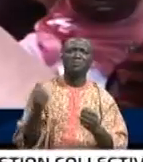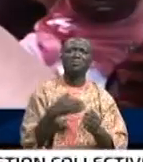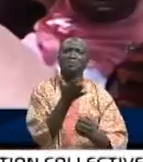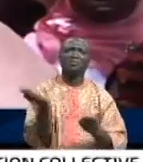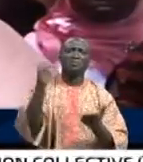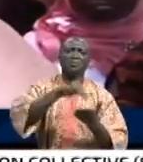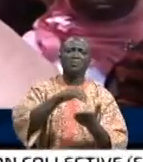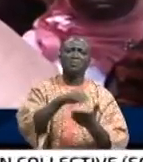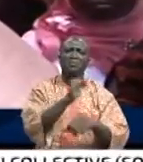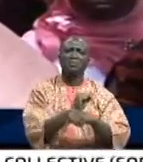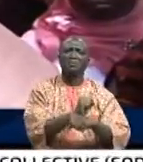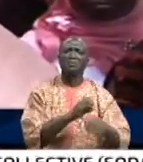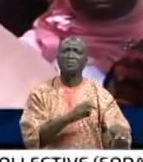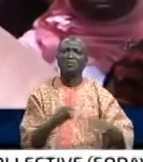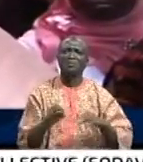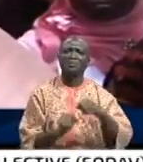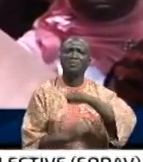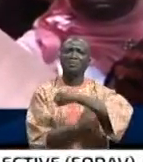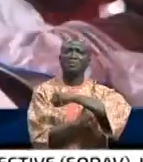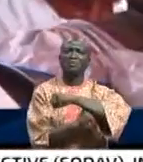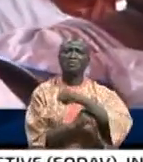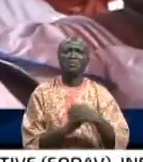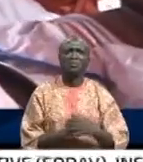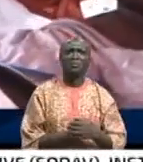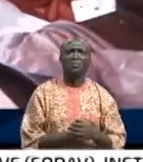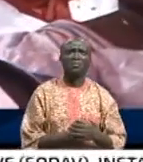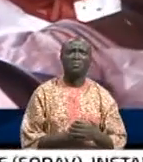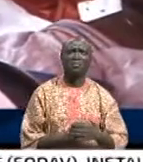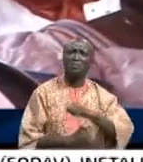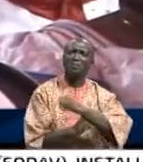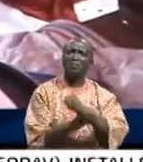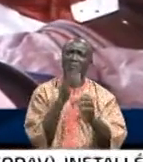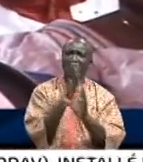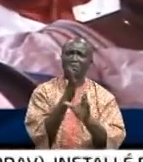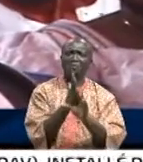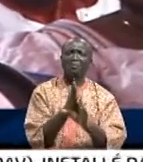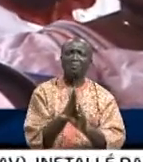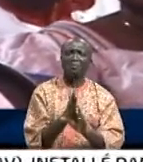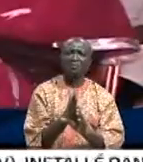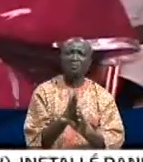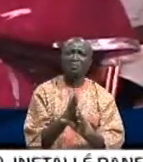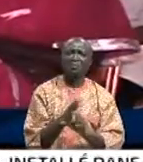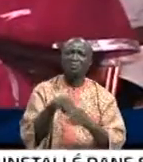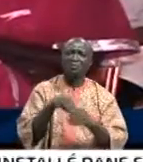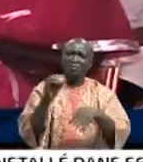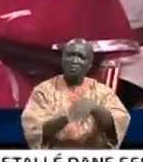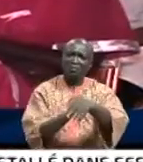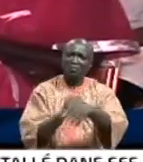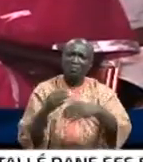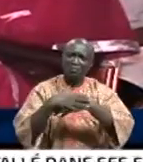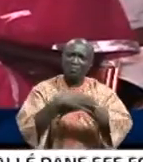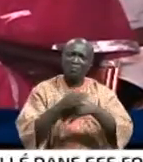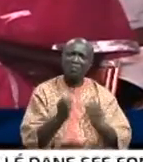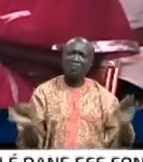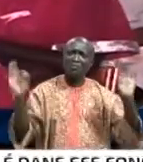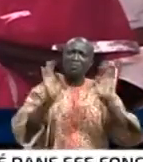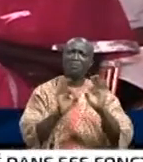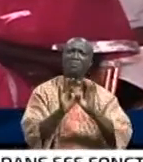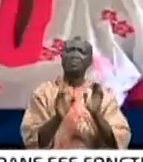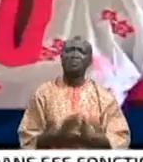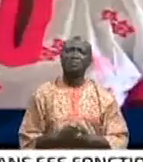à faire ce que le soutien le soutien psychologique dans dans les traitements du cancer sont très importants